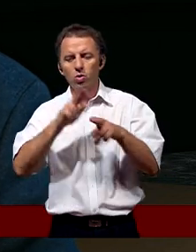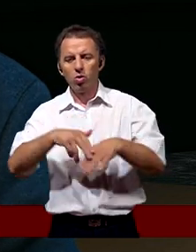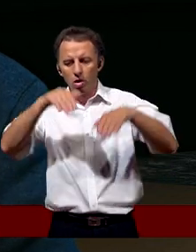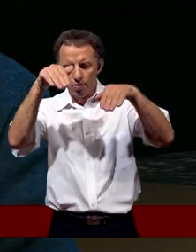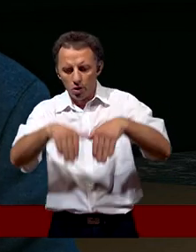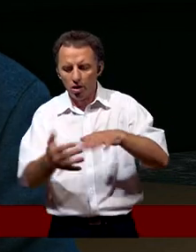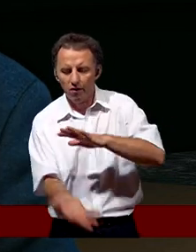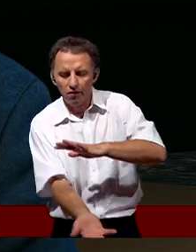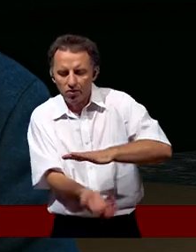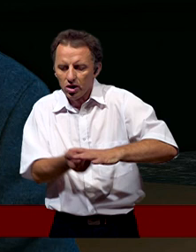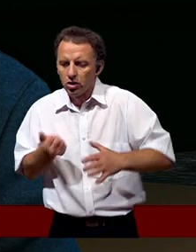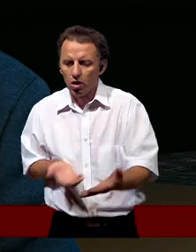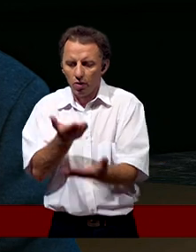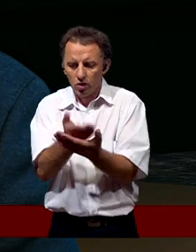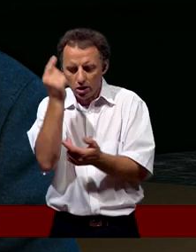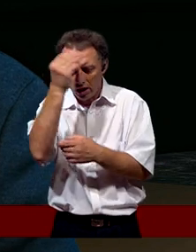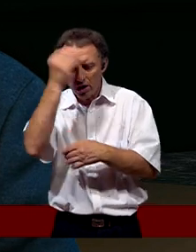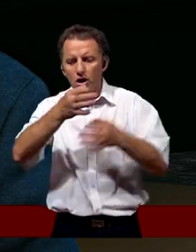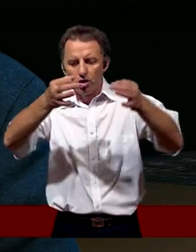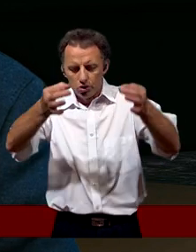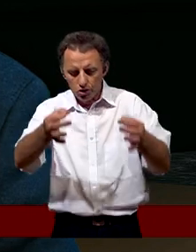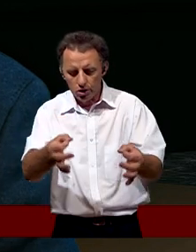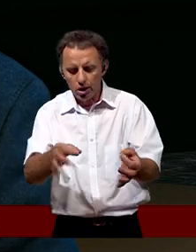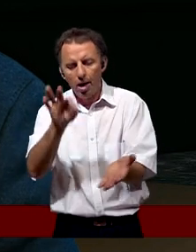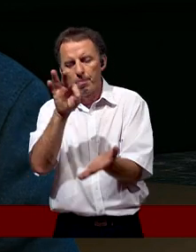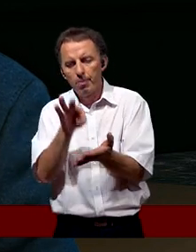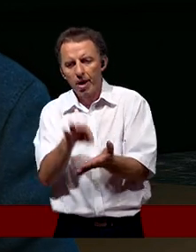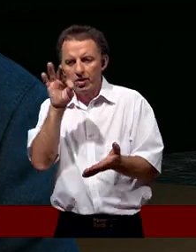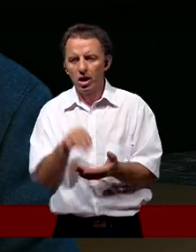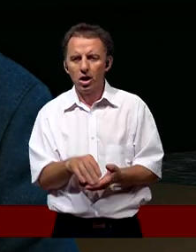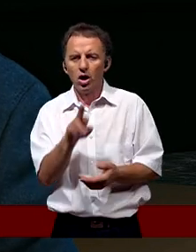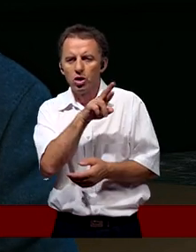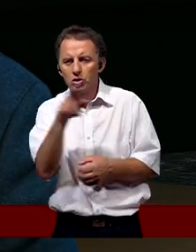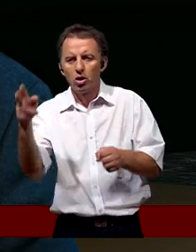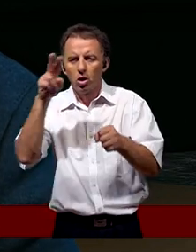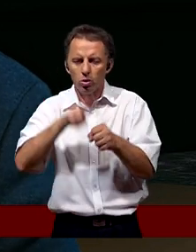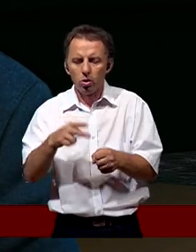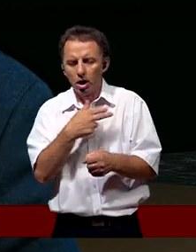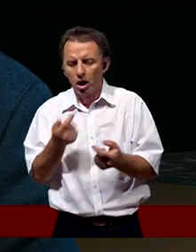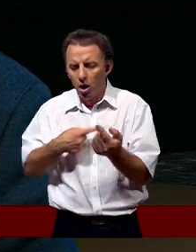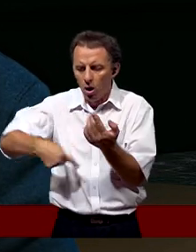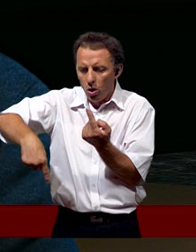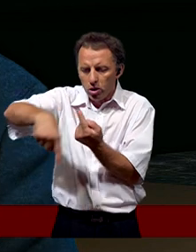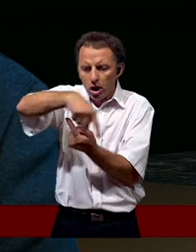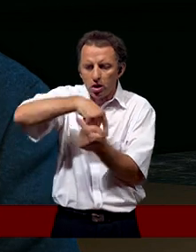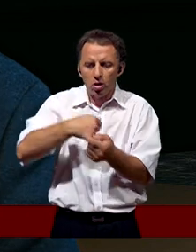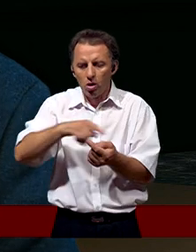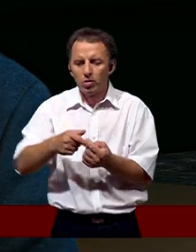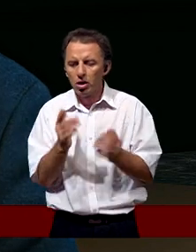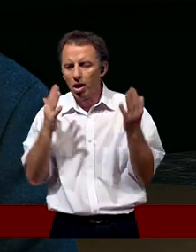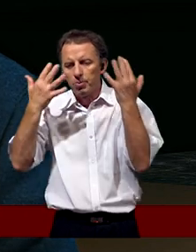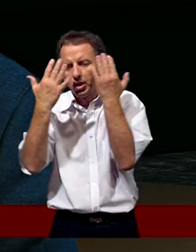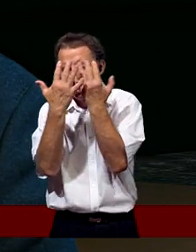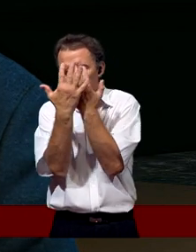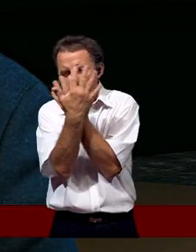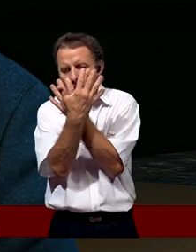którą chciałbym wyciągnąć z tego, czy dzisiaj pewne rzeczy, które nas otaczają dookoła, nie